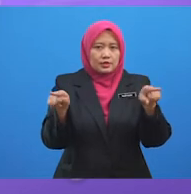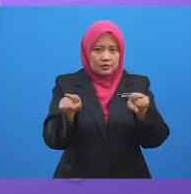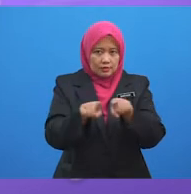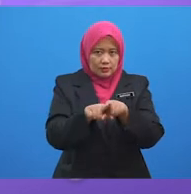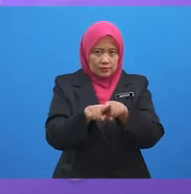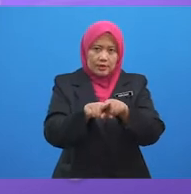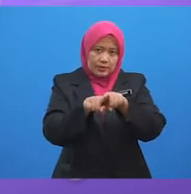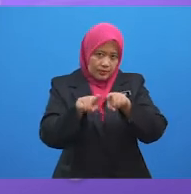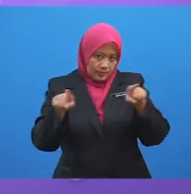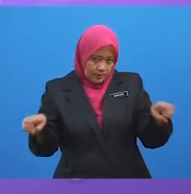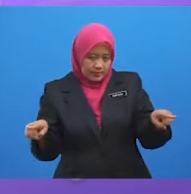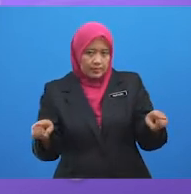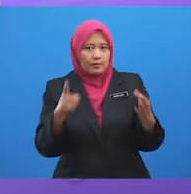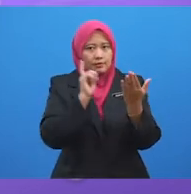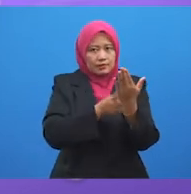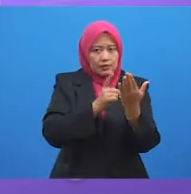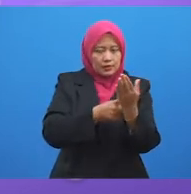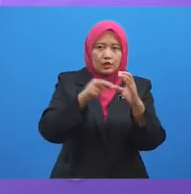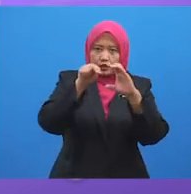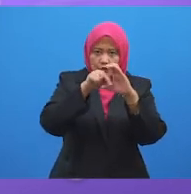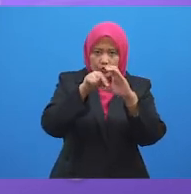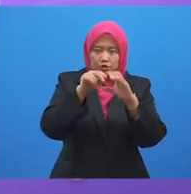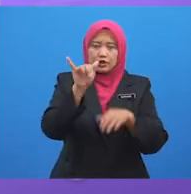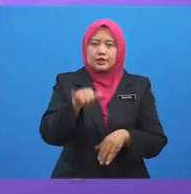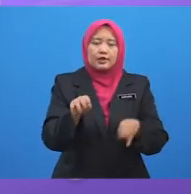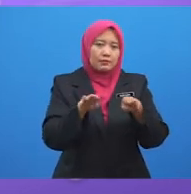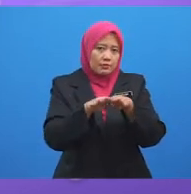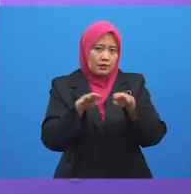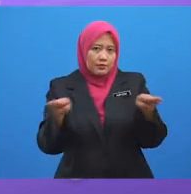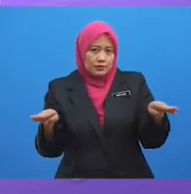tetapi bilangan neutron yang berbeza.